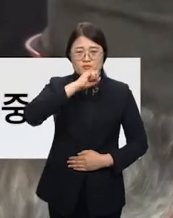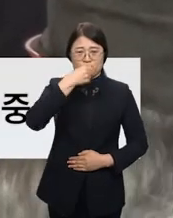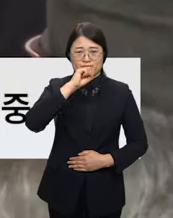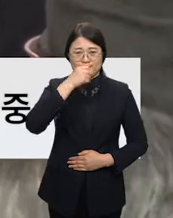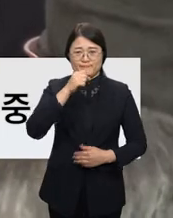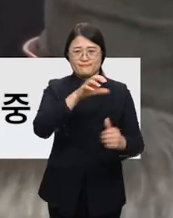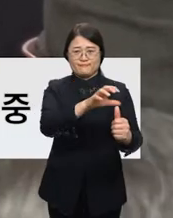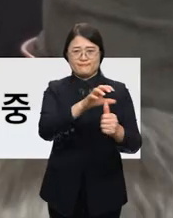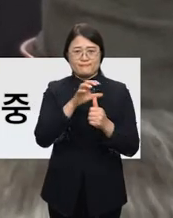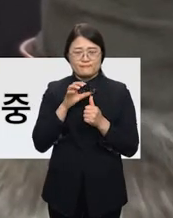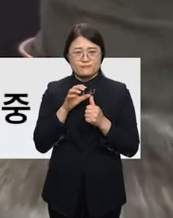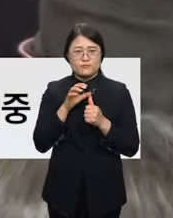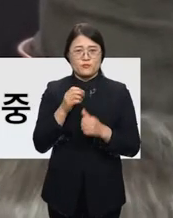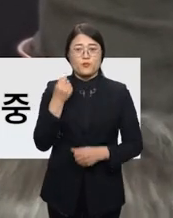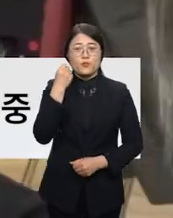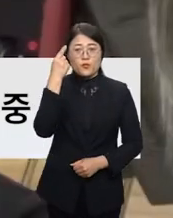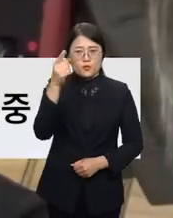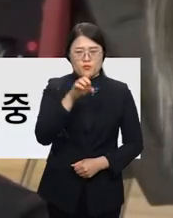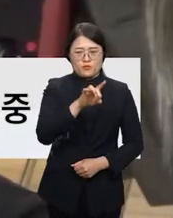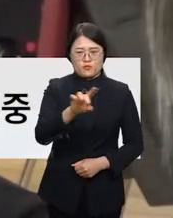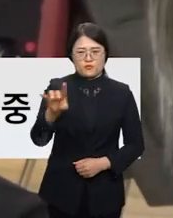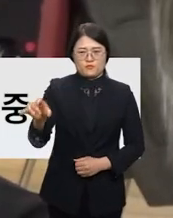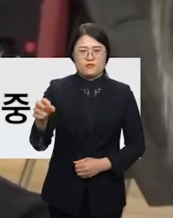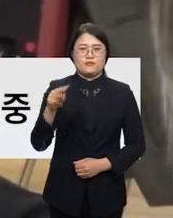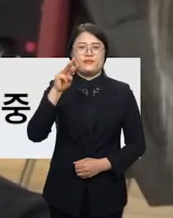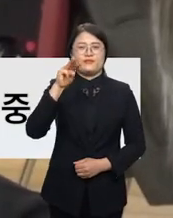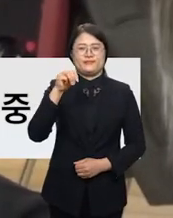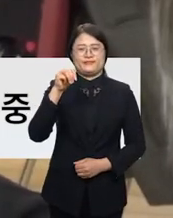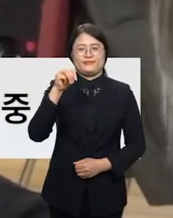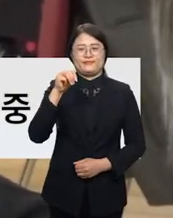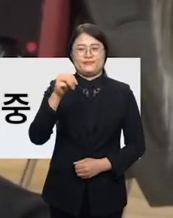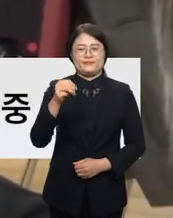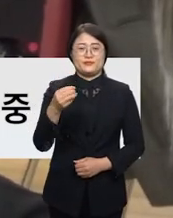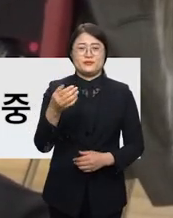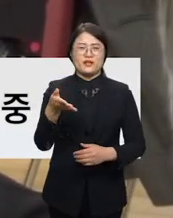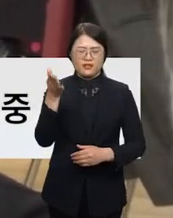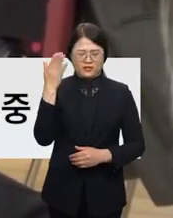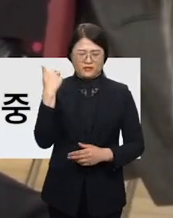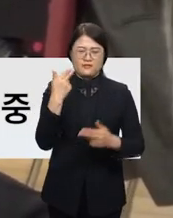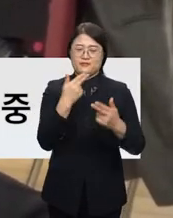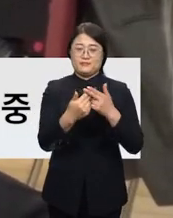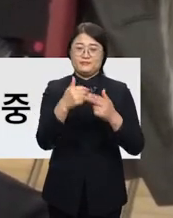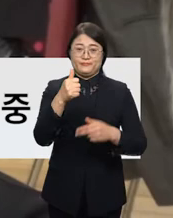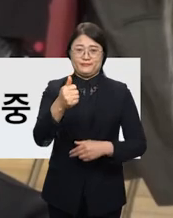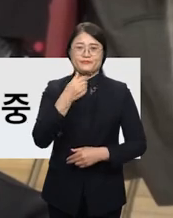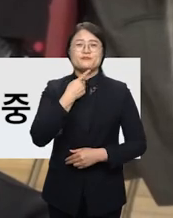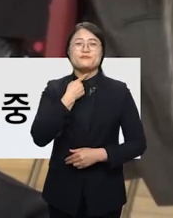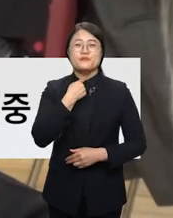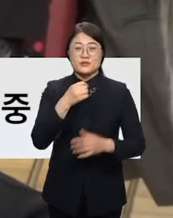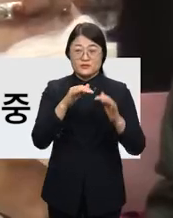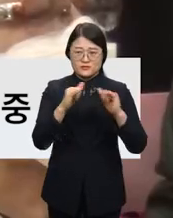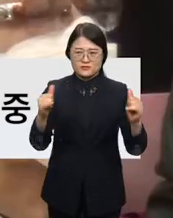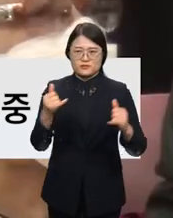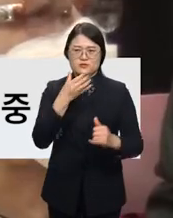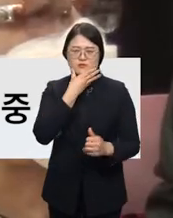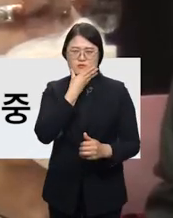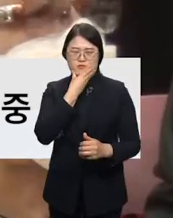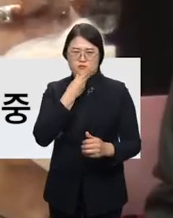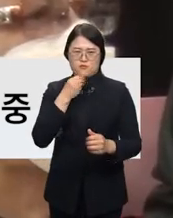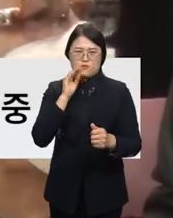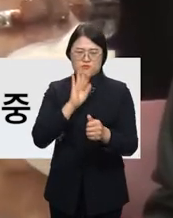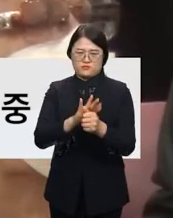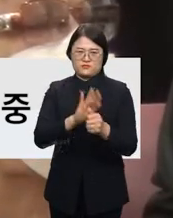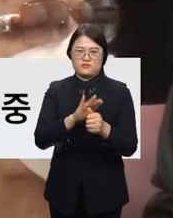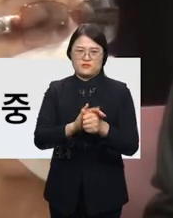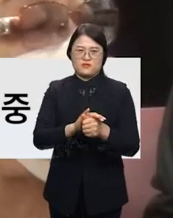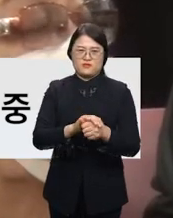예산으로 월 우선 3만 원씩이라도 우리 회장님들에게 좀 복지